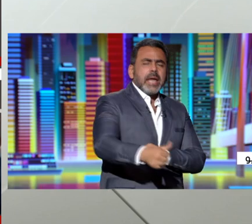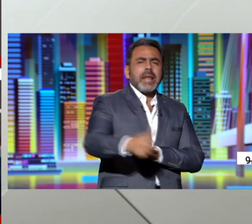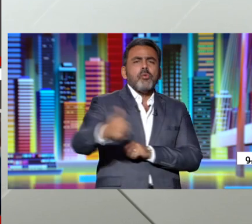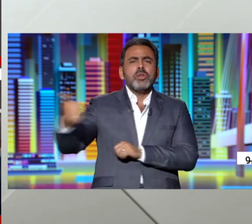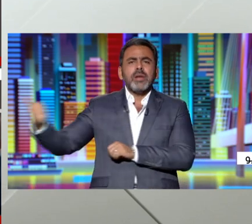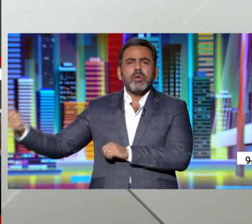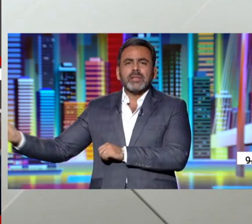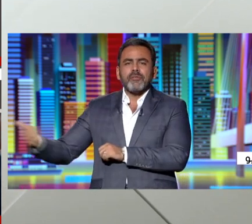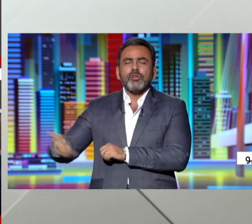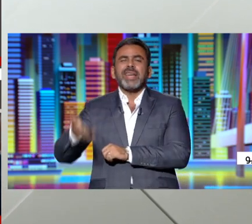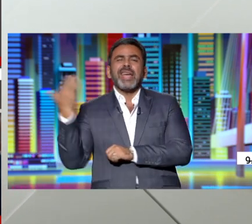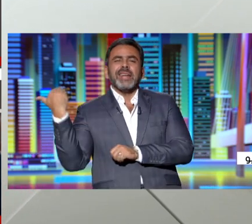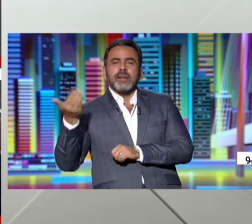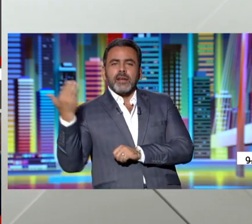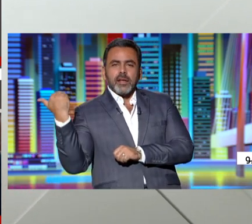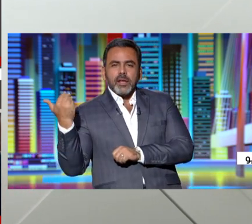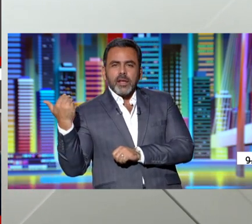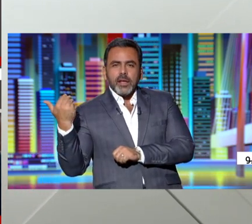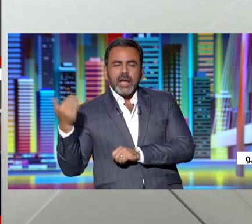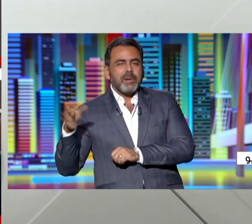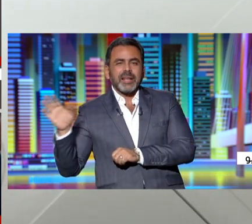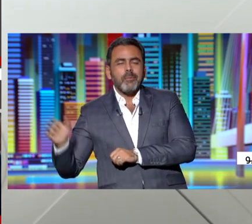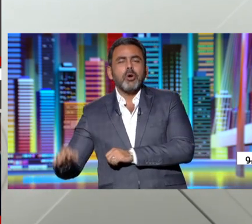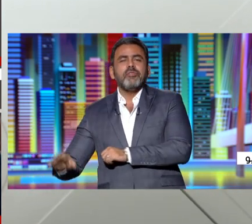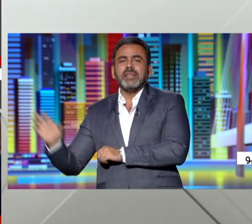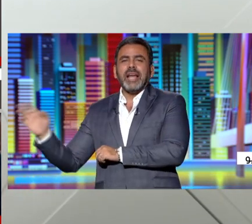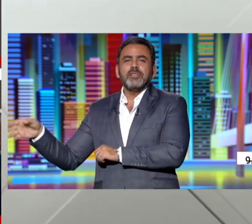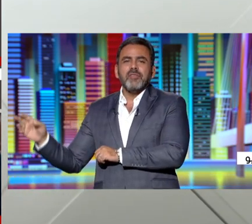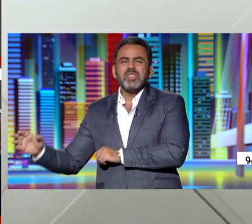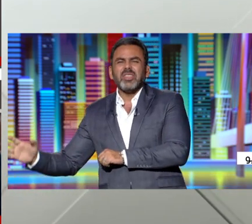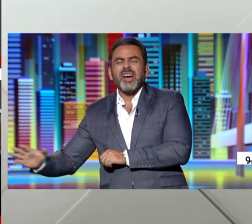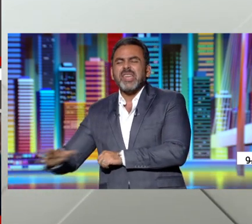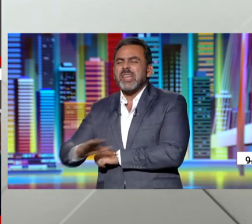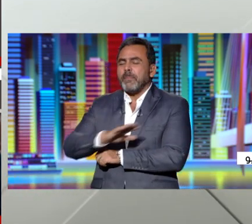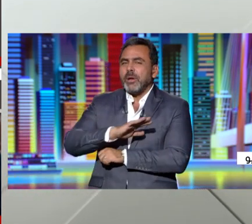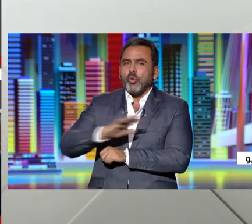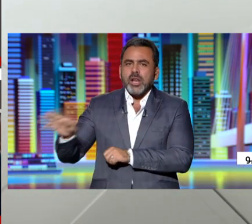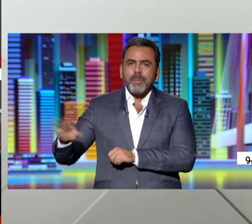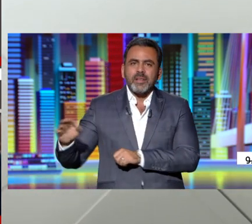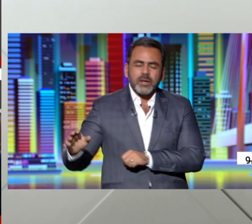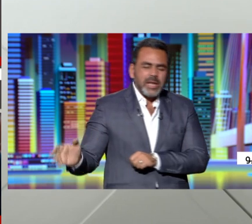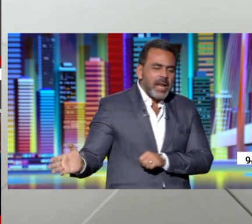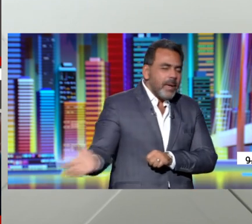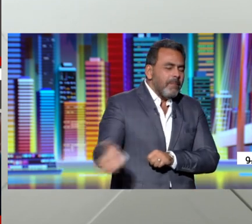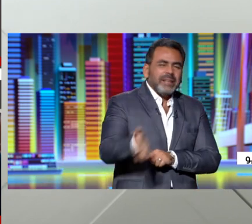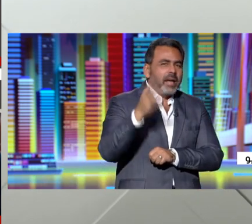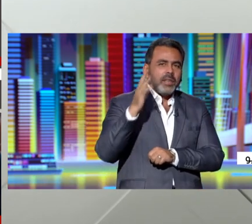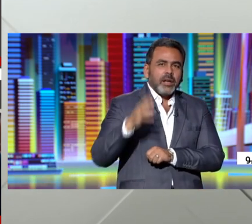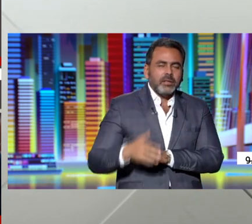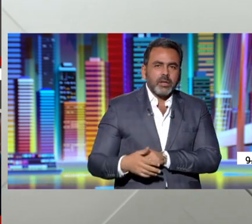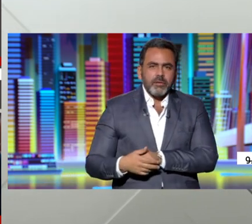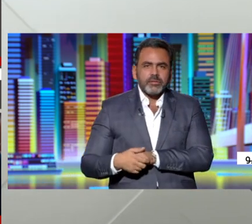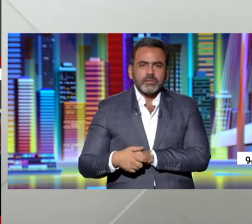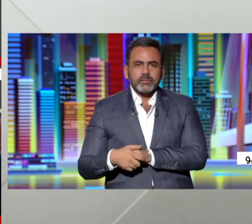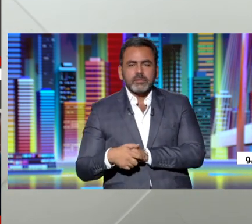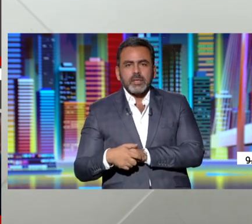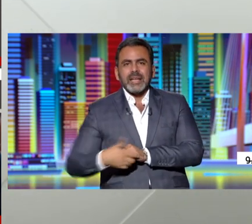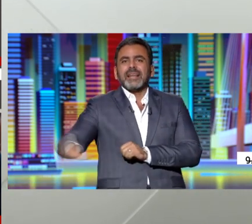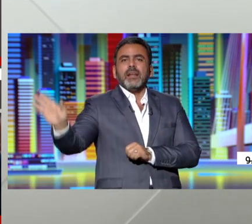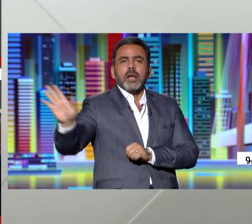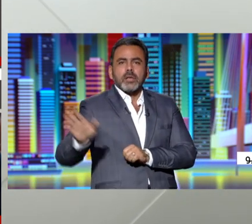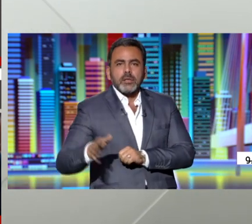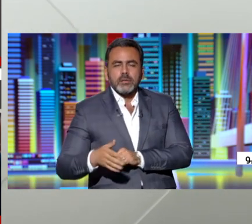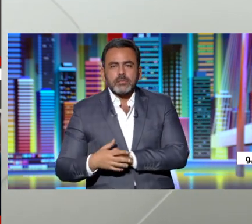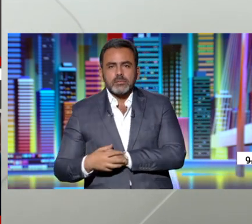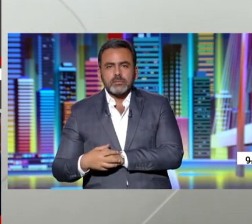الاتحاد السوفيتي كان اول دوله اعترف يقوللك كان خلي بالك ان موقف الاتحاد السوفيتي اغير بالكليه من اسرائيل بعد هذا الاعتراف